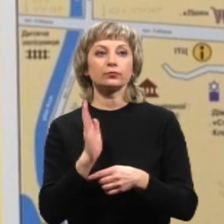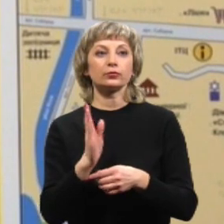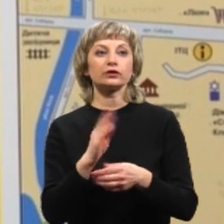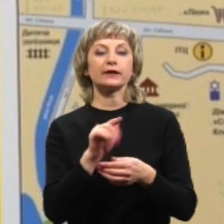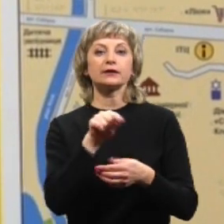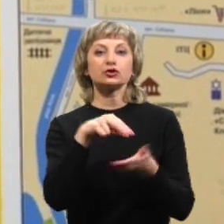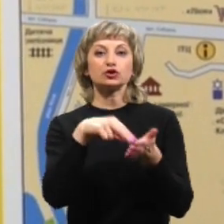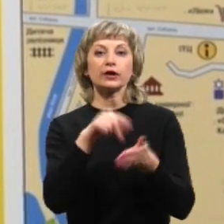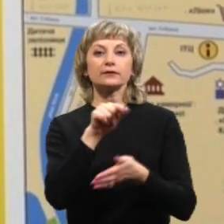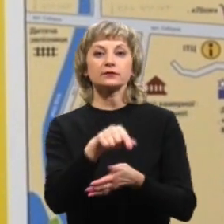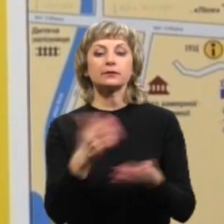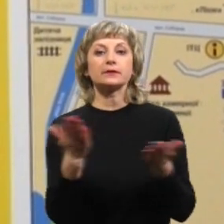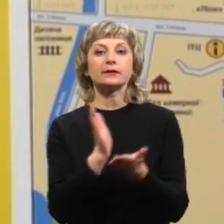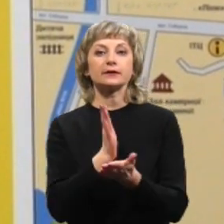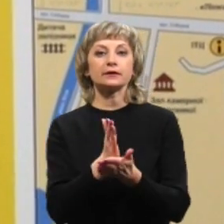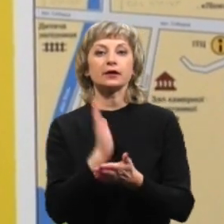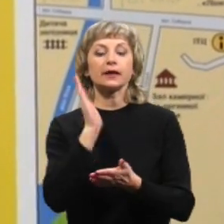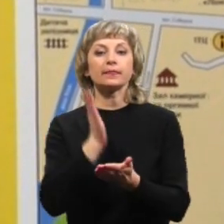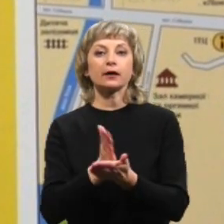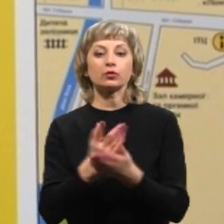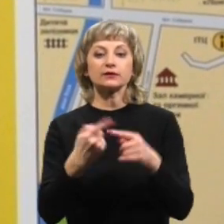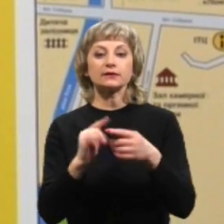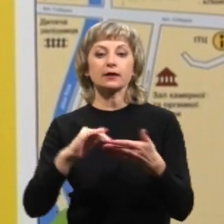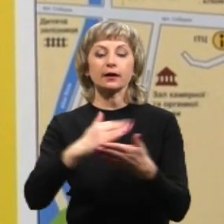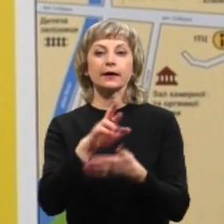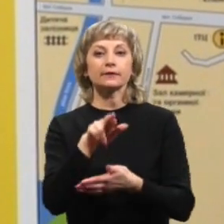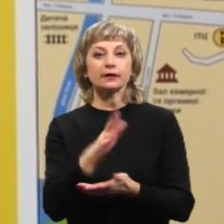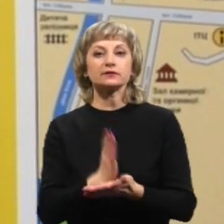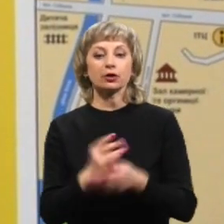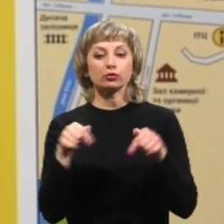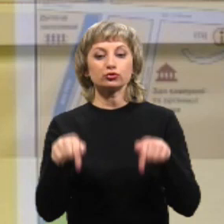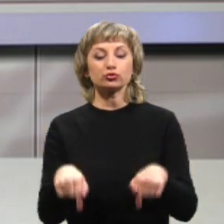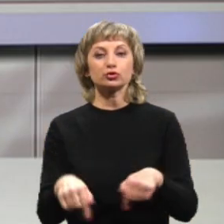там, де є, буде знаходитись та карта. Я знаходжусь тут.